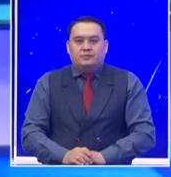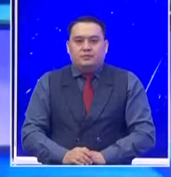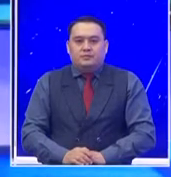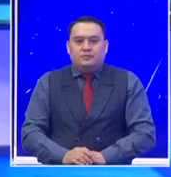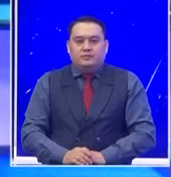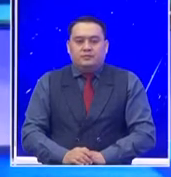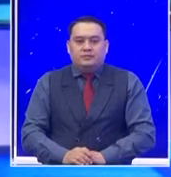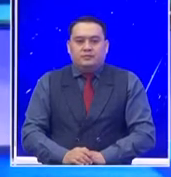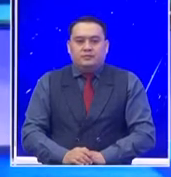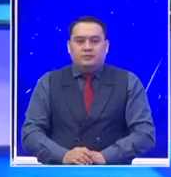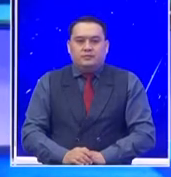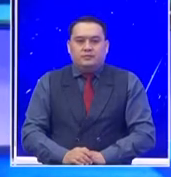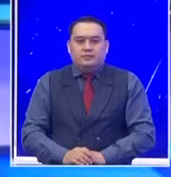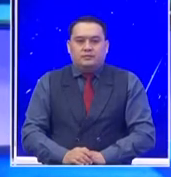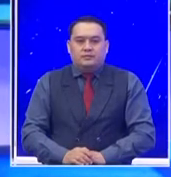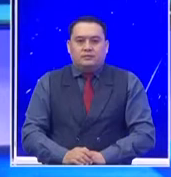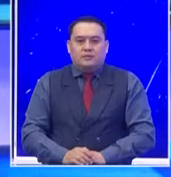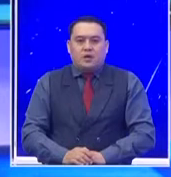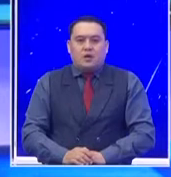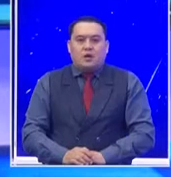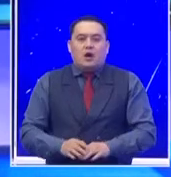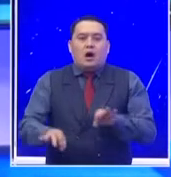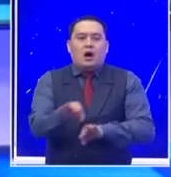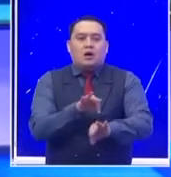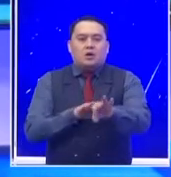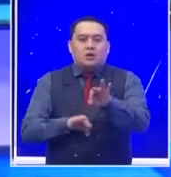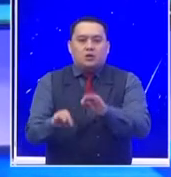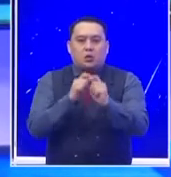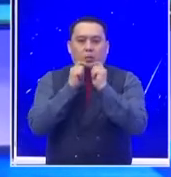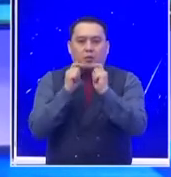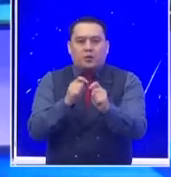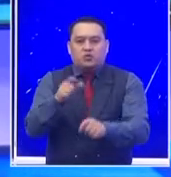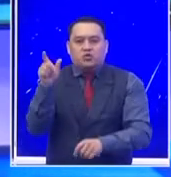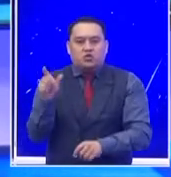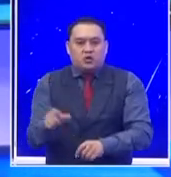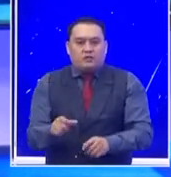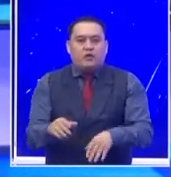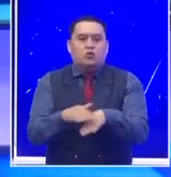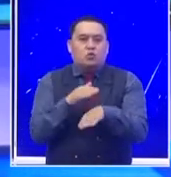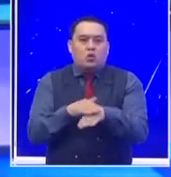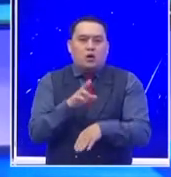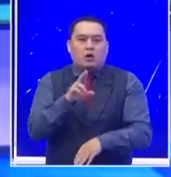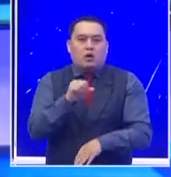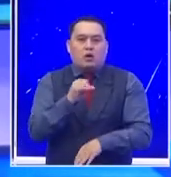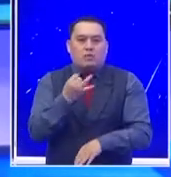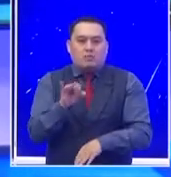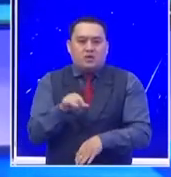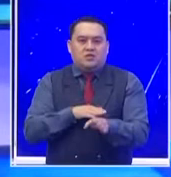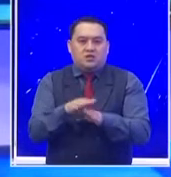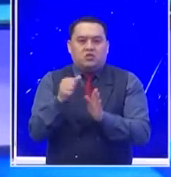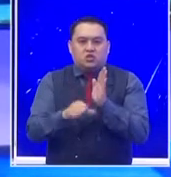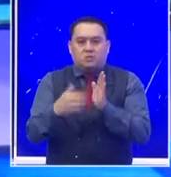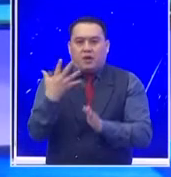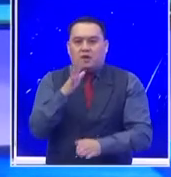награда нашла своего героя почетом архитектору казахстана и просто человеку с большой буквы habibow лыкову исполнилось